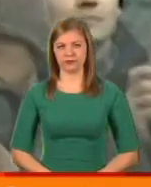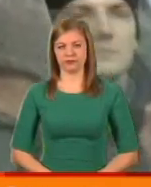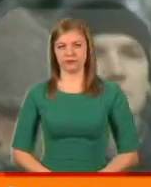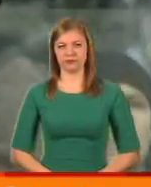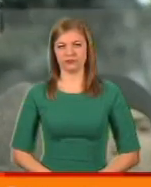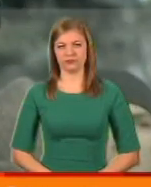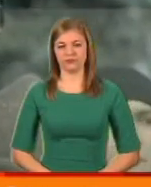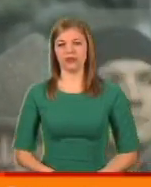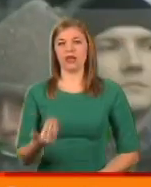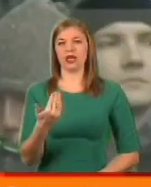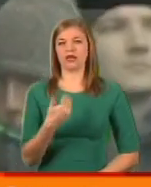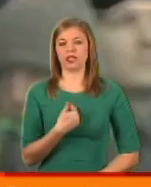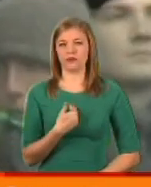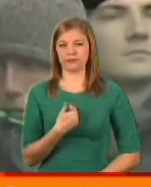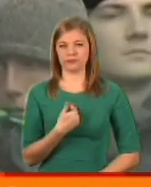Я